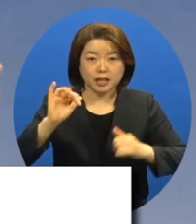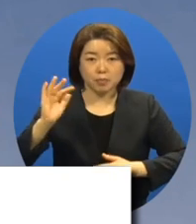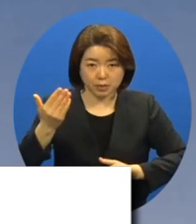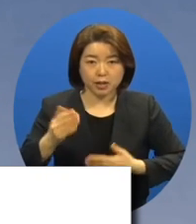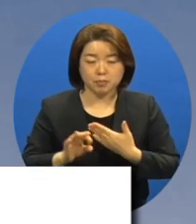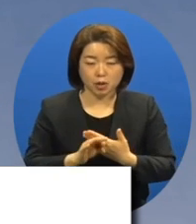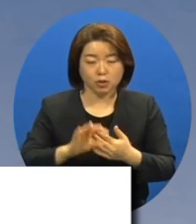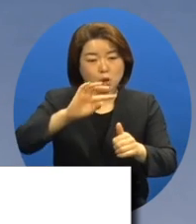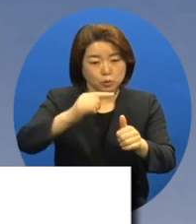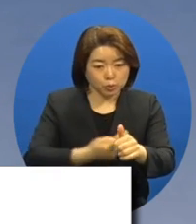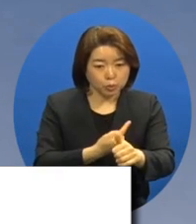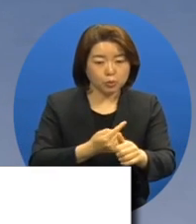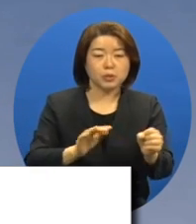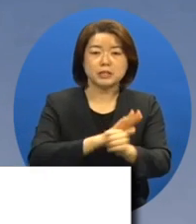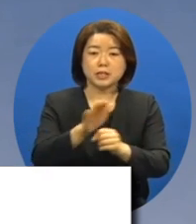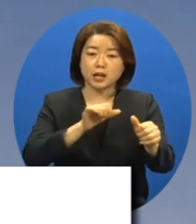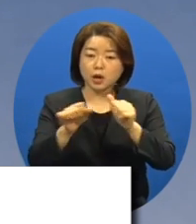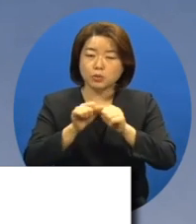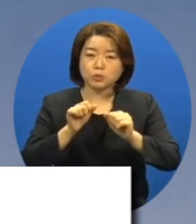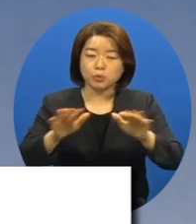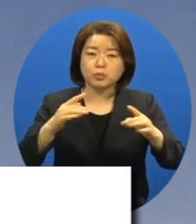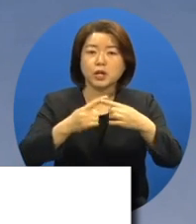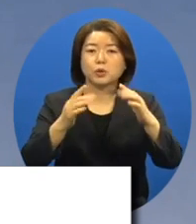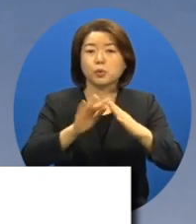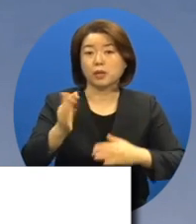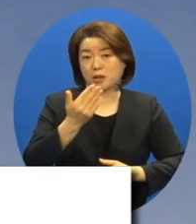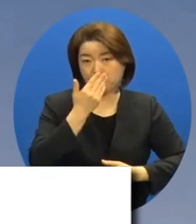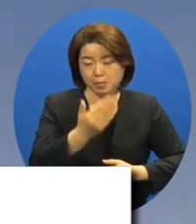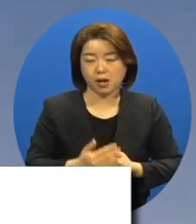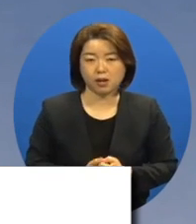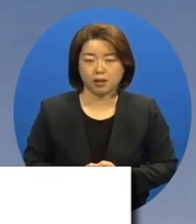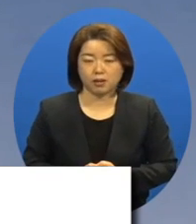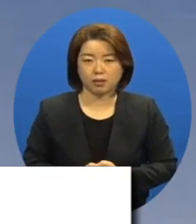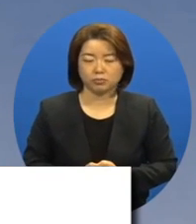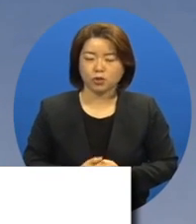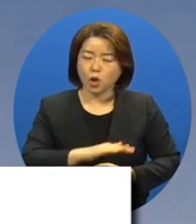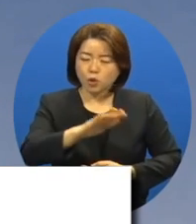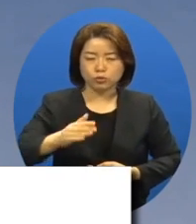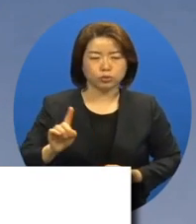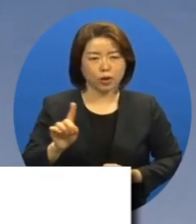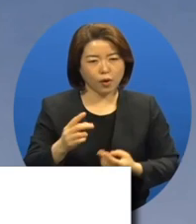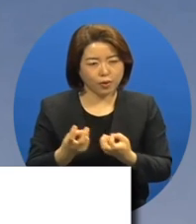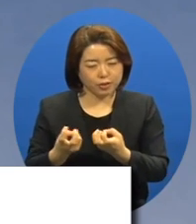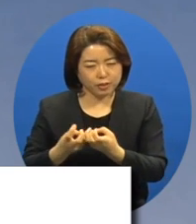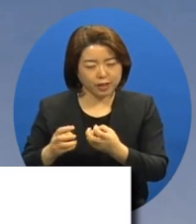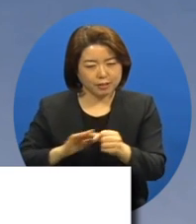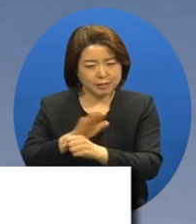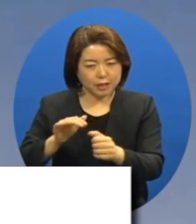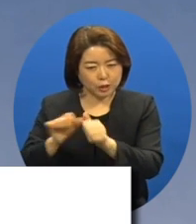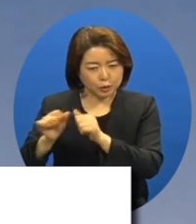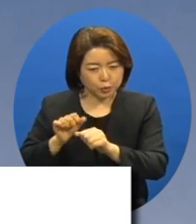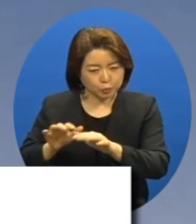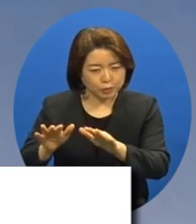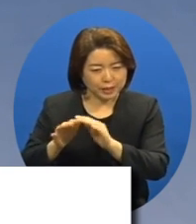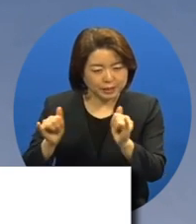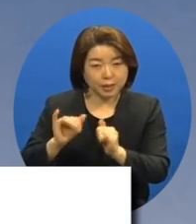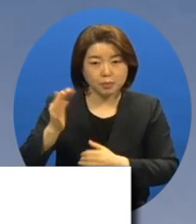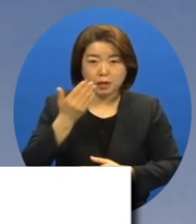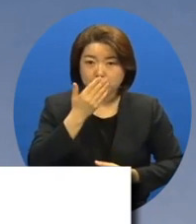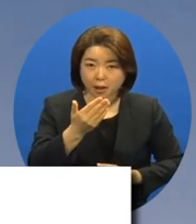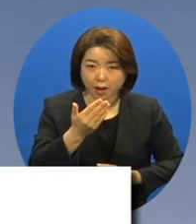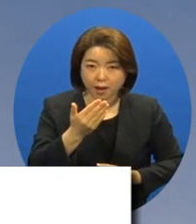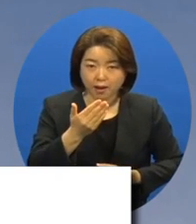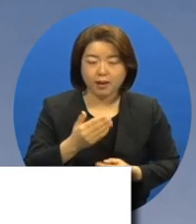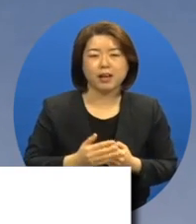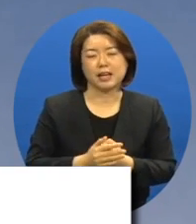사랑으로 소문난 교회가 될 겁니다 그래 우리가 어떻게 하면 사랑으로 소문난 사람이 될 수 있습니까 사랑 으로